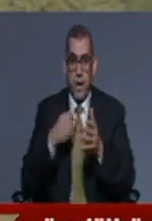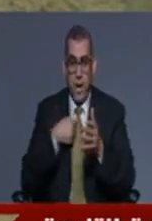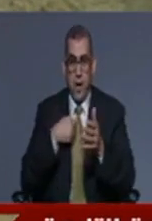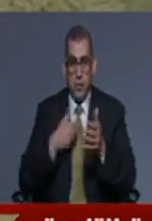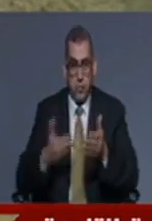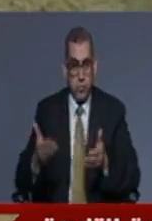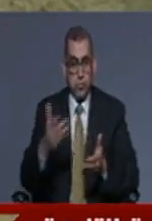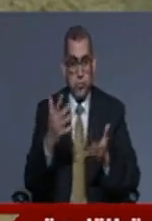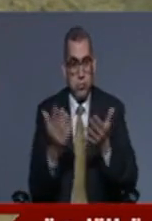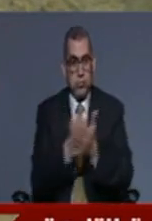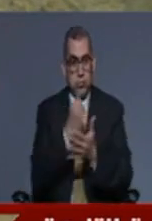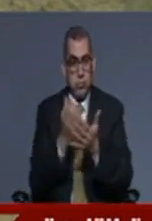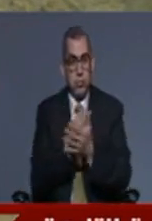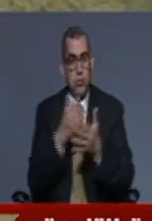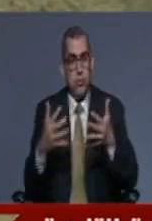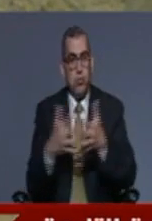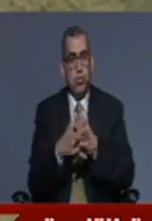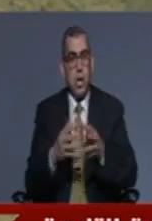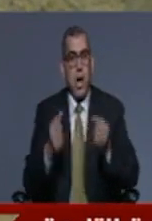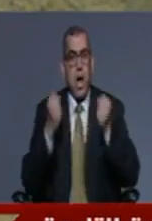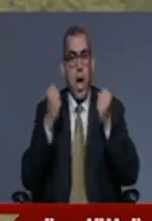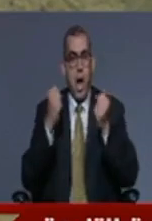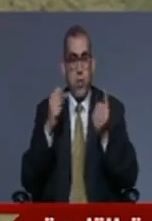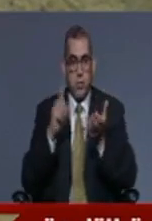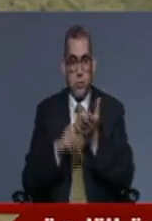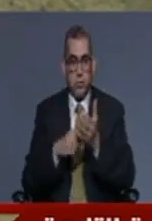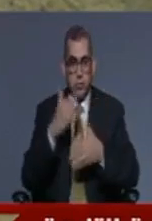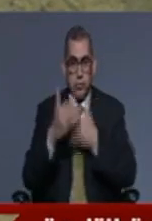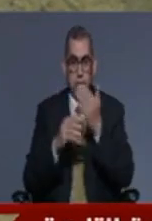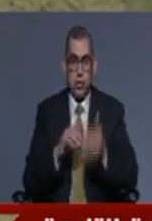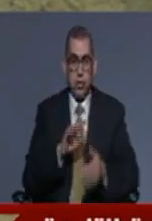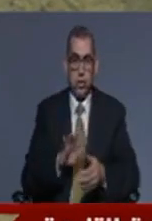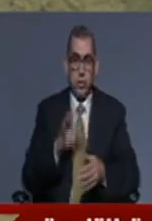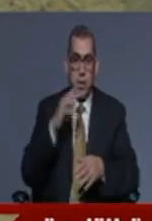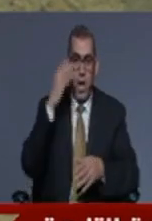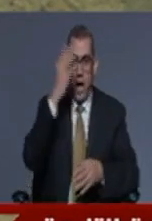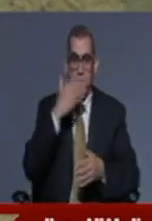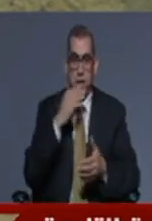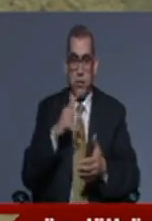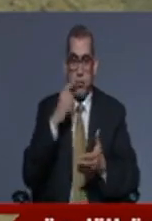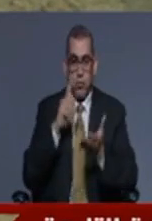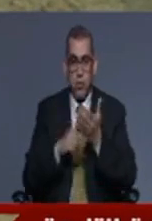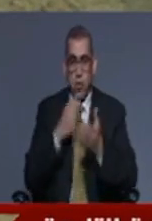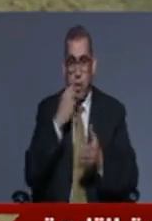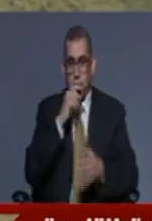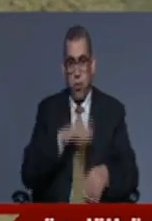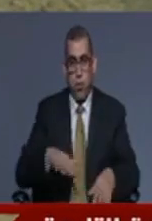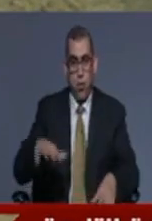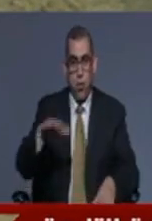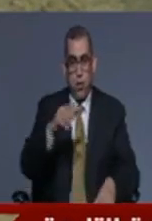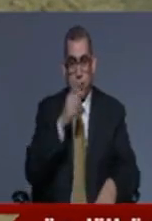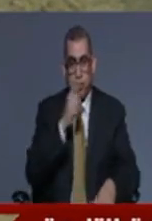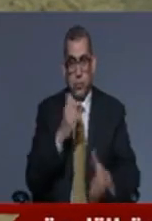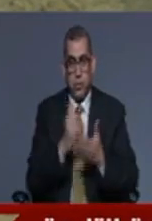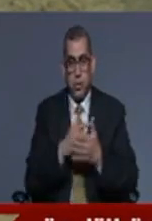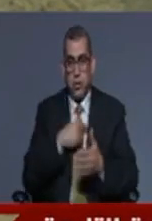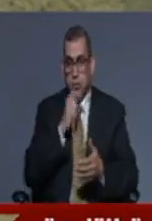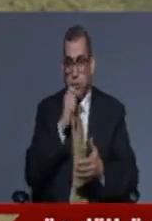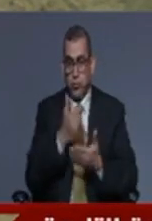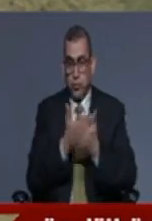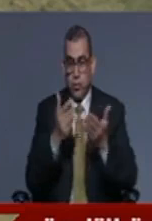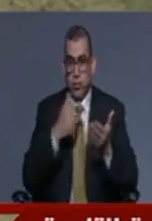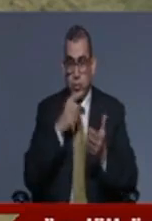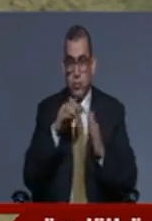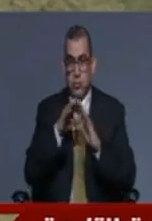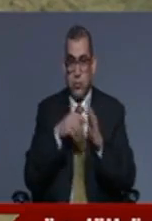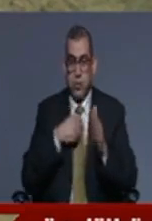نحقق مشاركة قوية في قمة أفريقيا المناخية. سيدات والسادة، بما أننا نتحدث عن هذه القمة، فهنالك